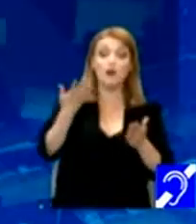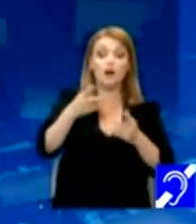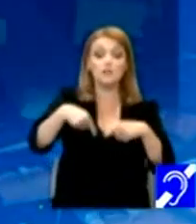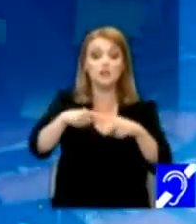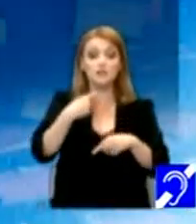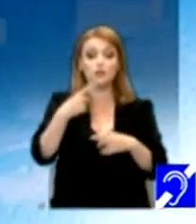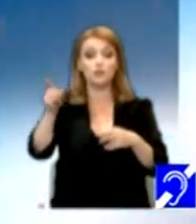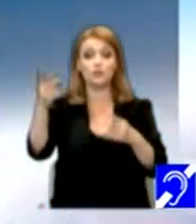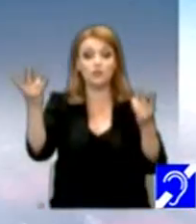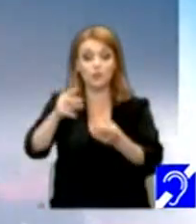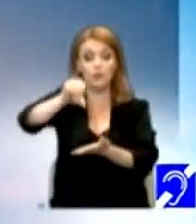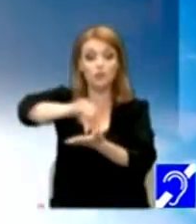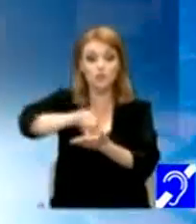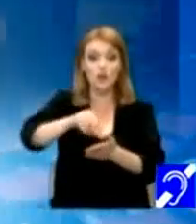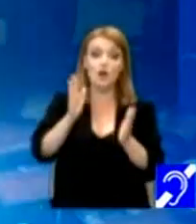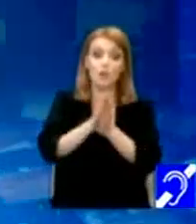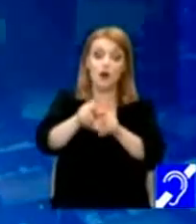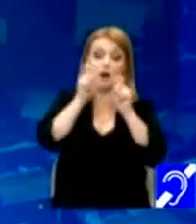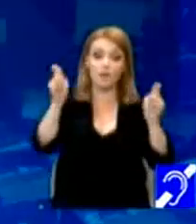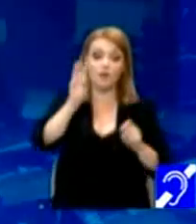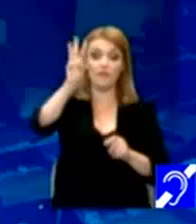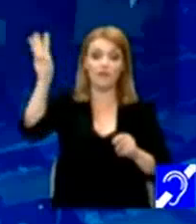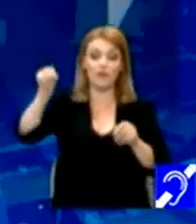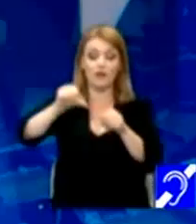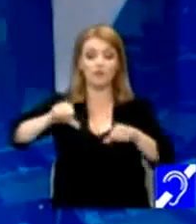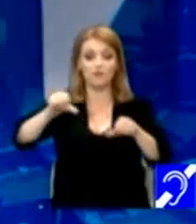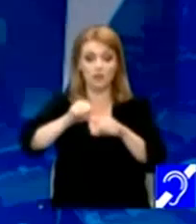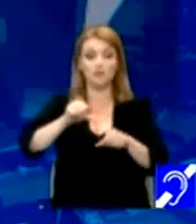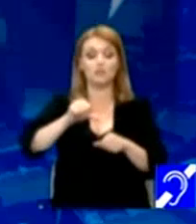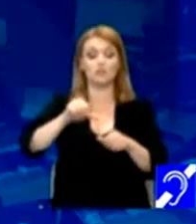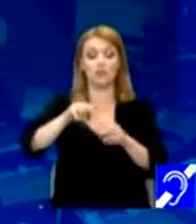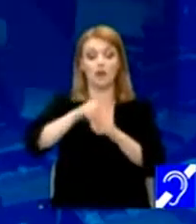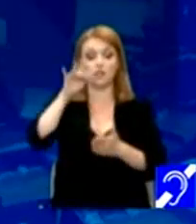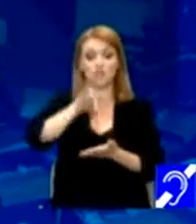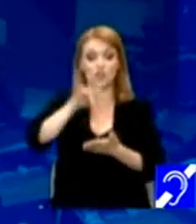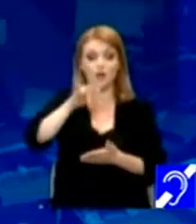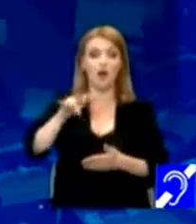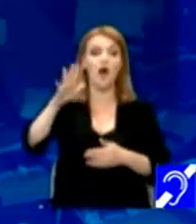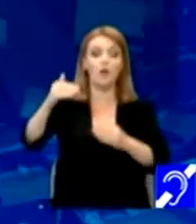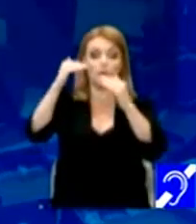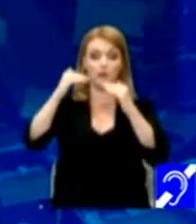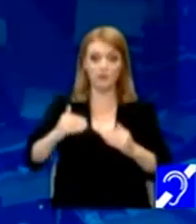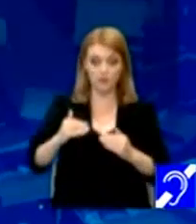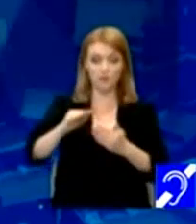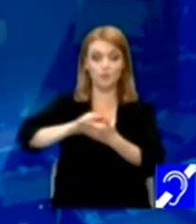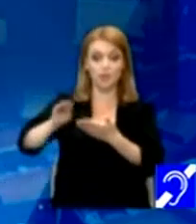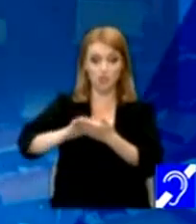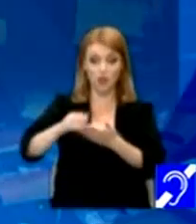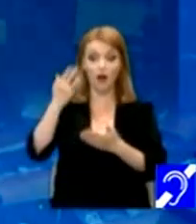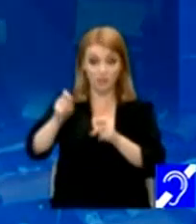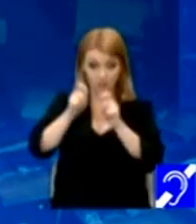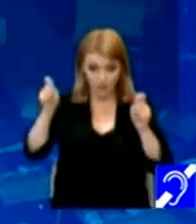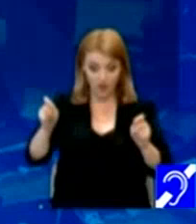votați, accesați pagina verifica.cec.md, după care introduceți IDNP-ul și